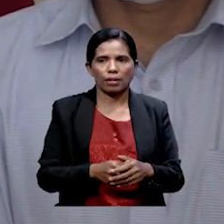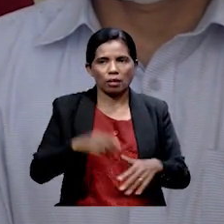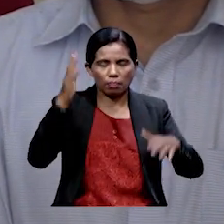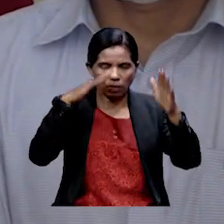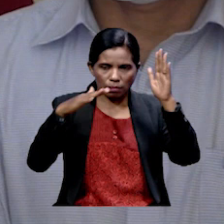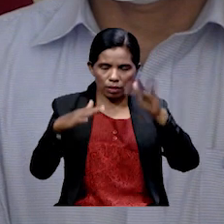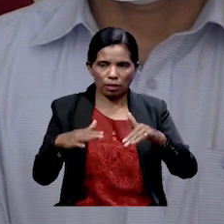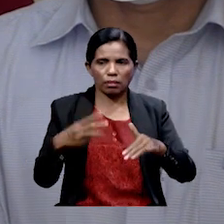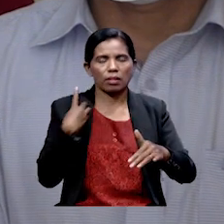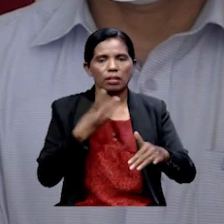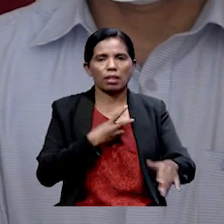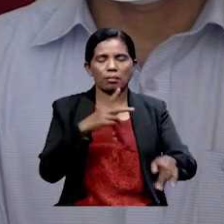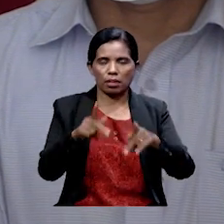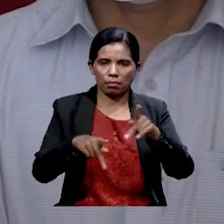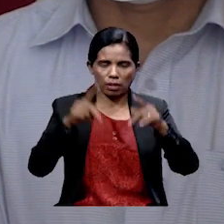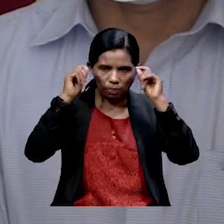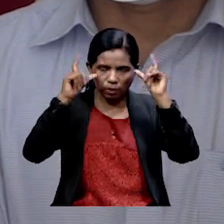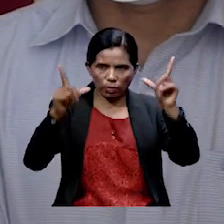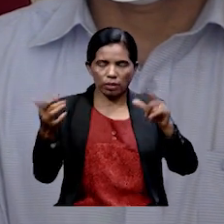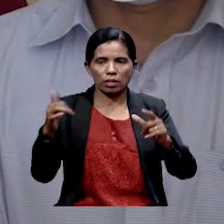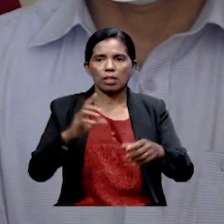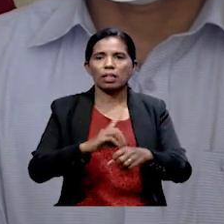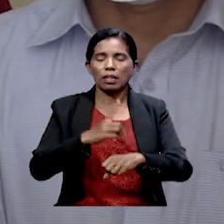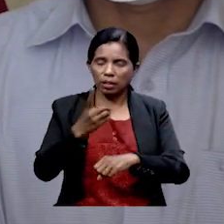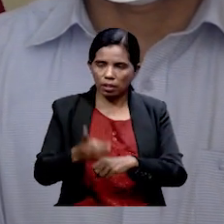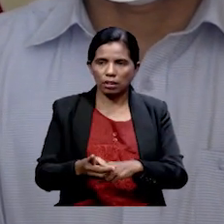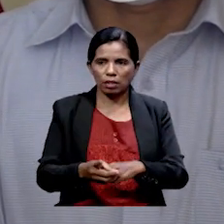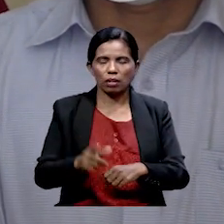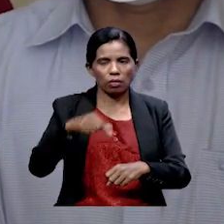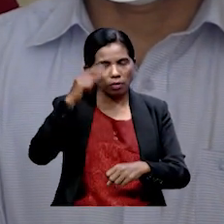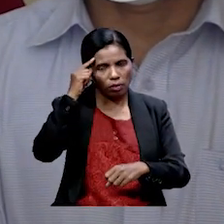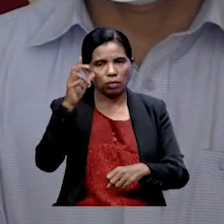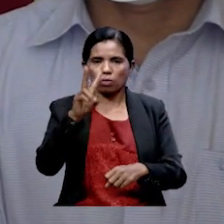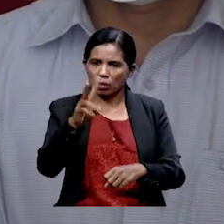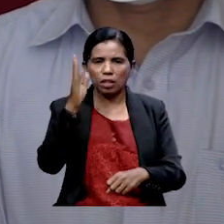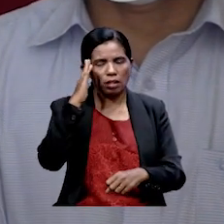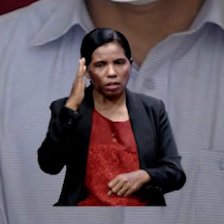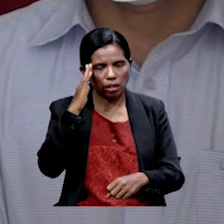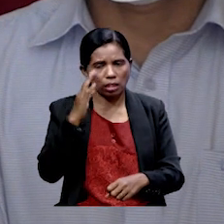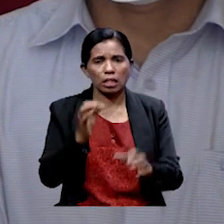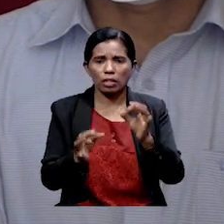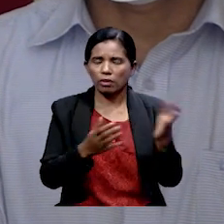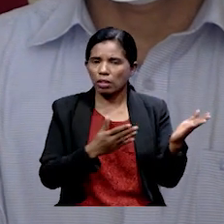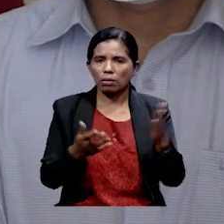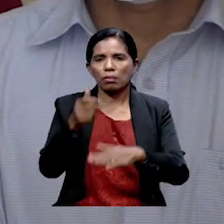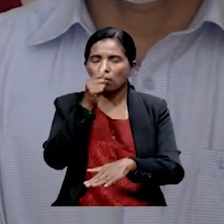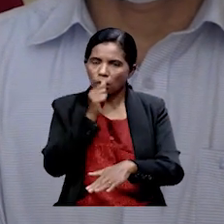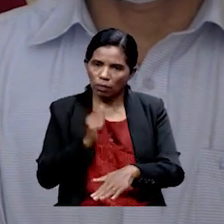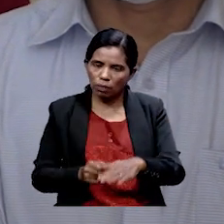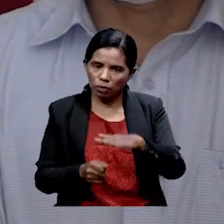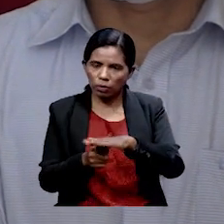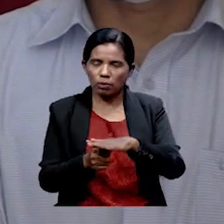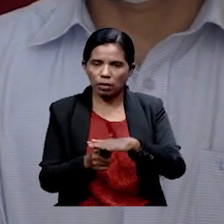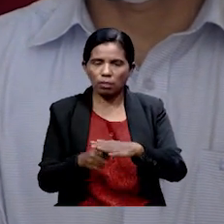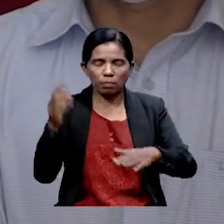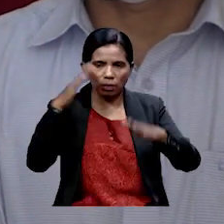kona itene Timor Leste siraga disaster rumah kona gubernu ruane hatene saya lori ba nonok problema rumah